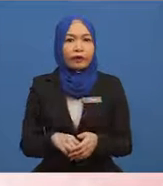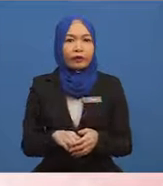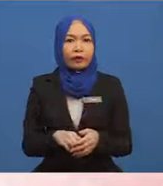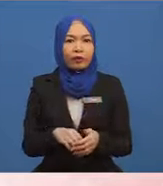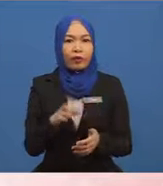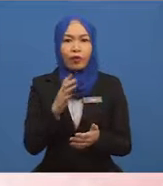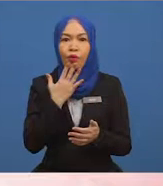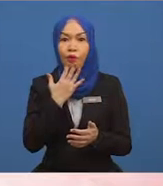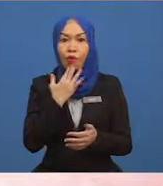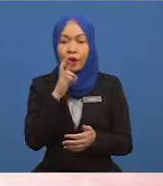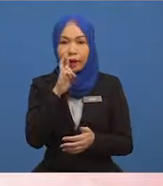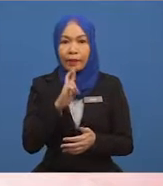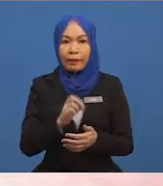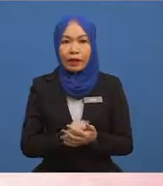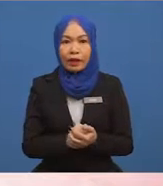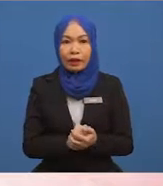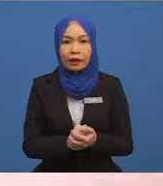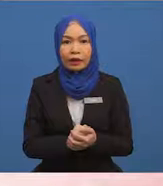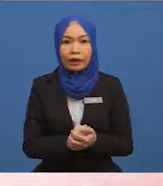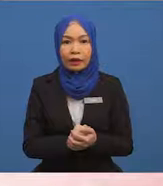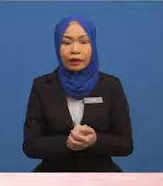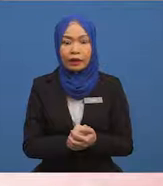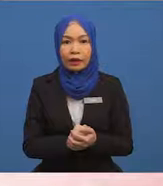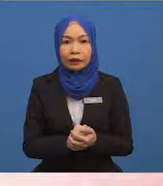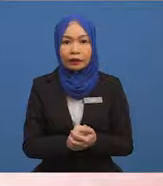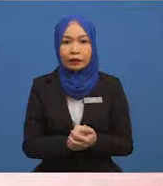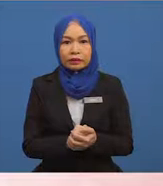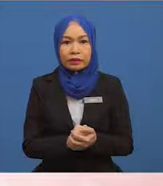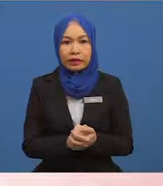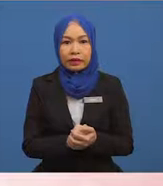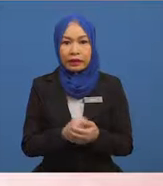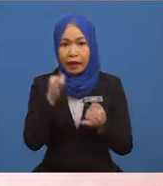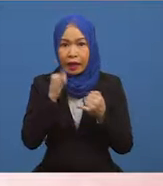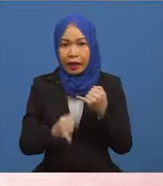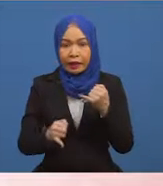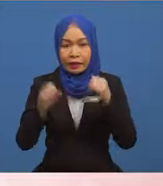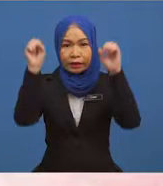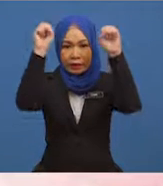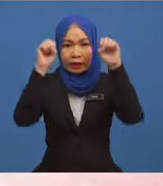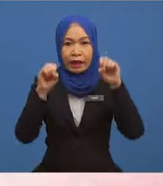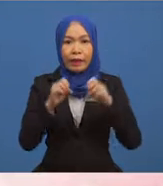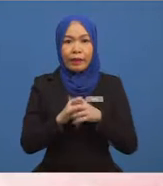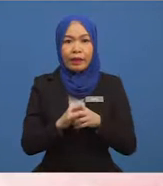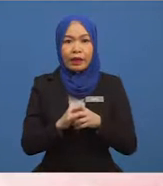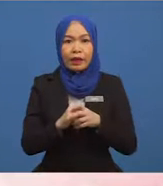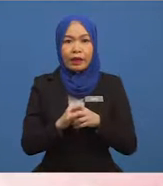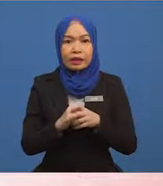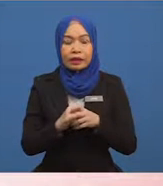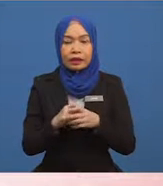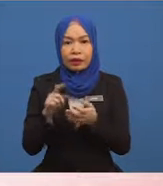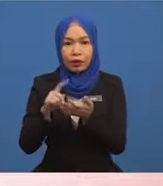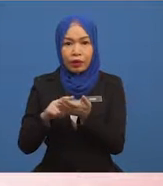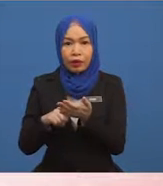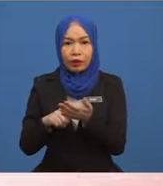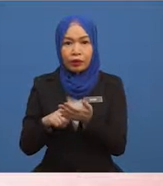Kemudian, pada akhir senaman, hutang oksigen mula dibayar.